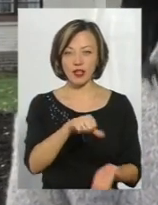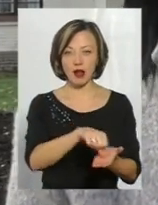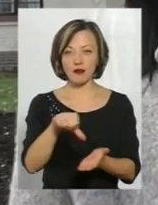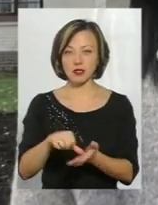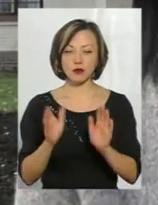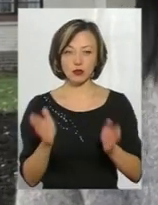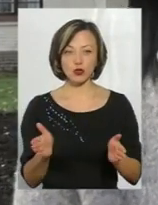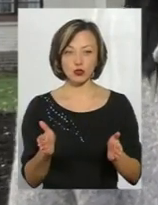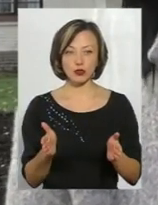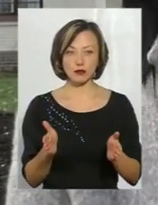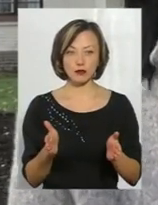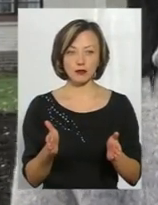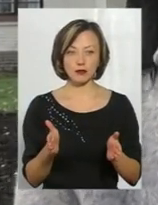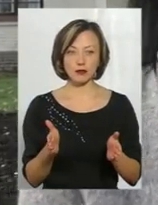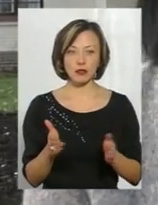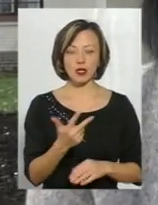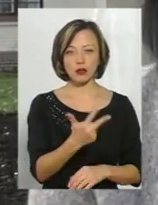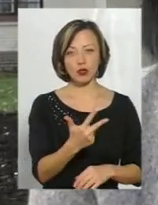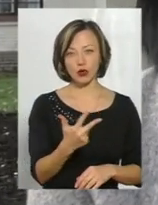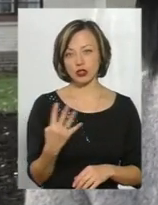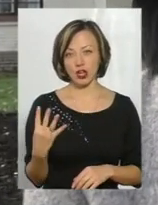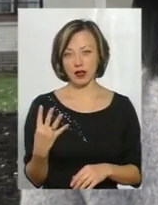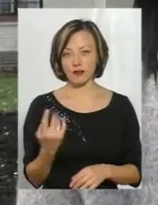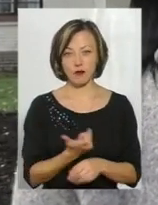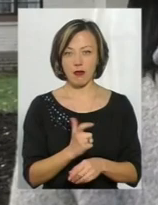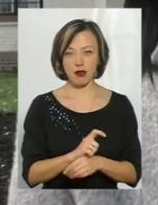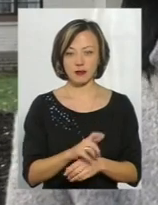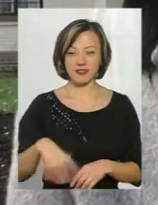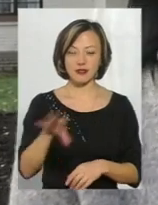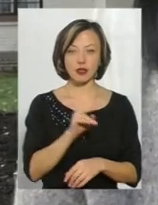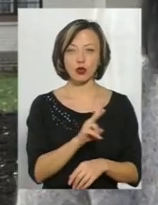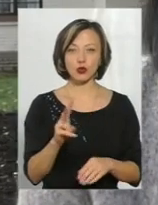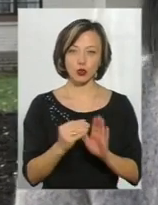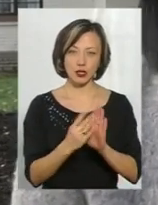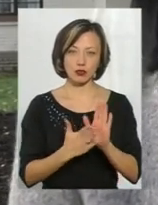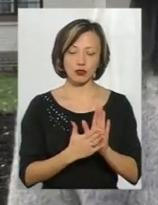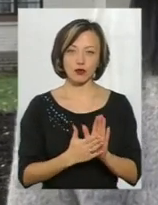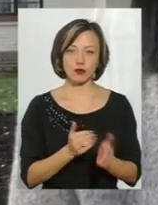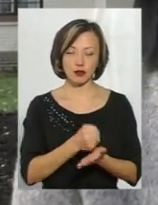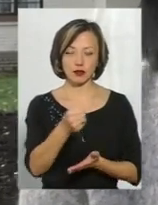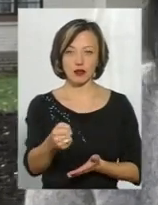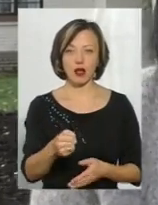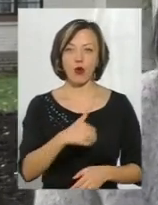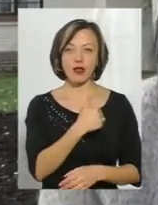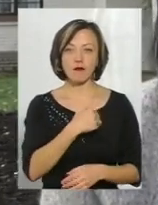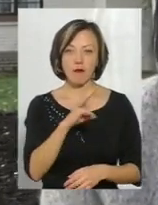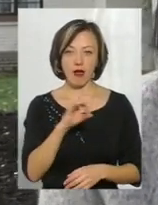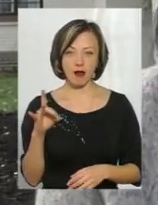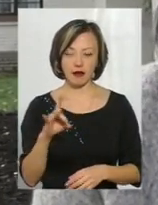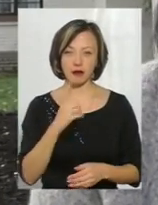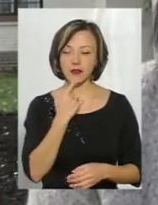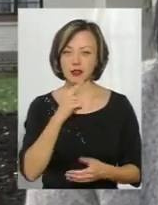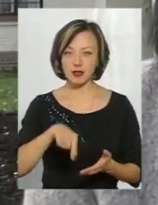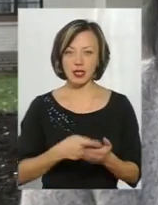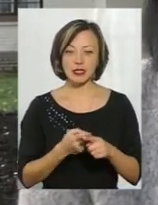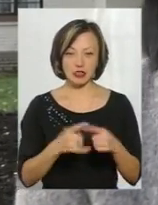будуть там троє-четверо максимум із усіх тих, які там балотуються на посаду мера. Це буде діючий